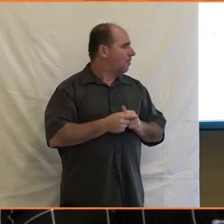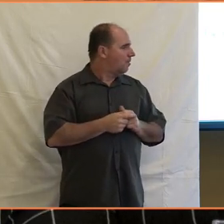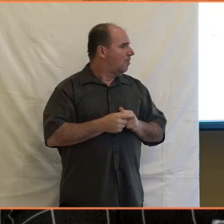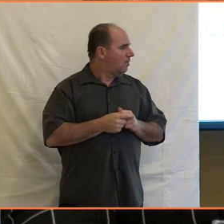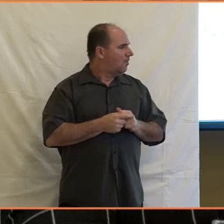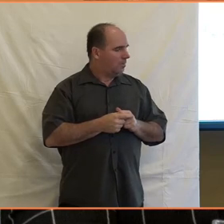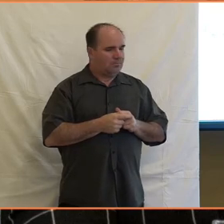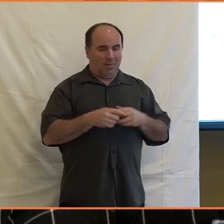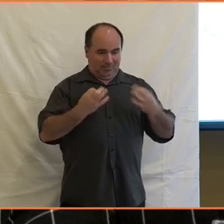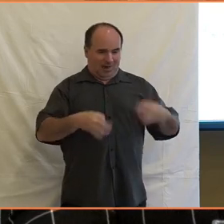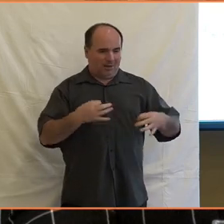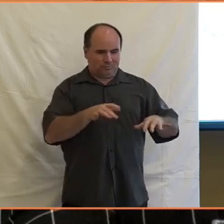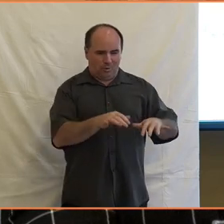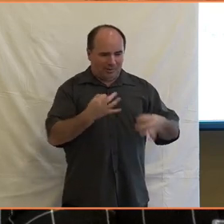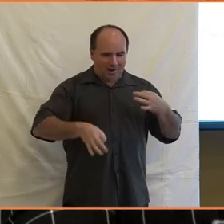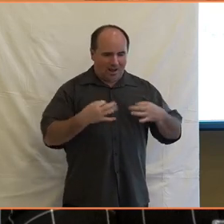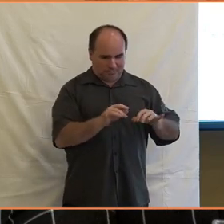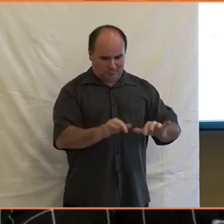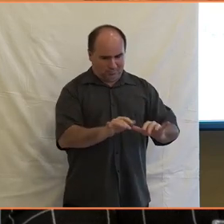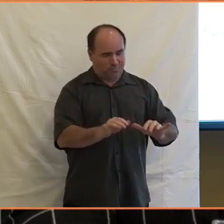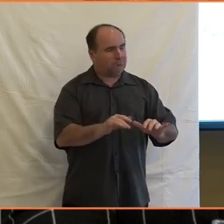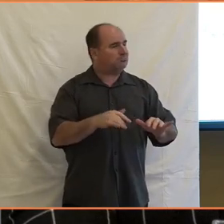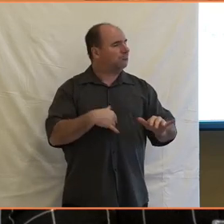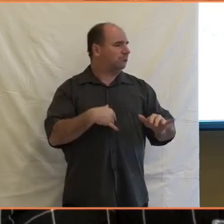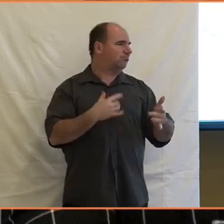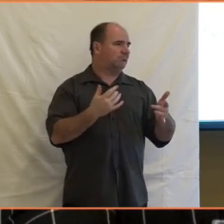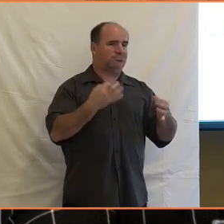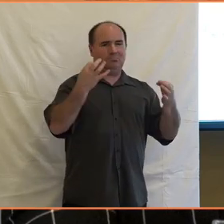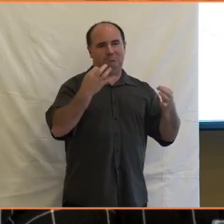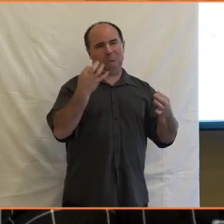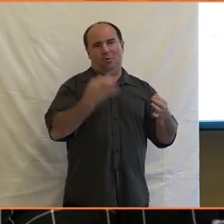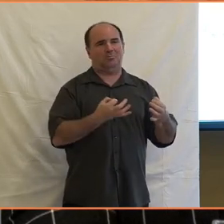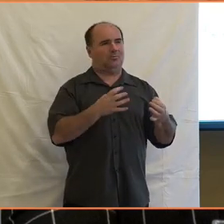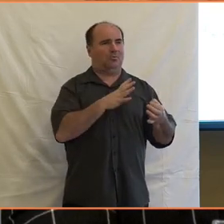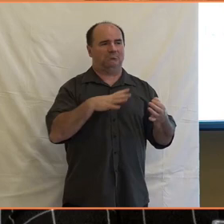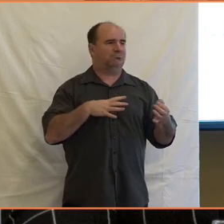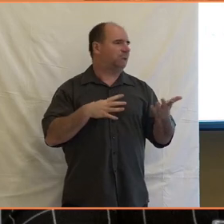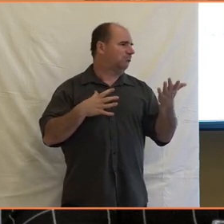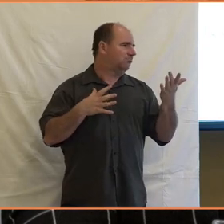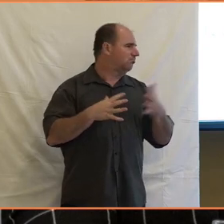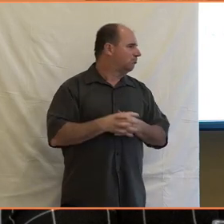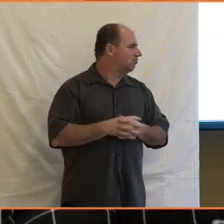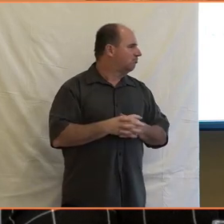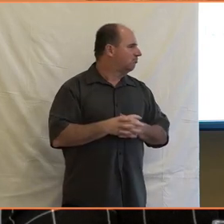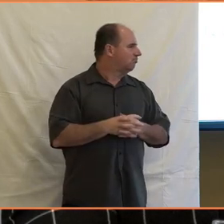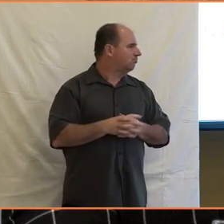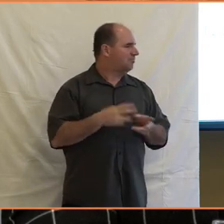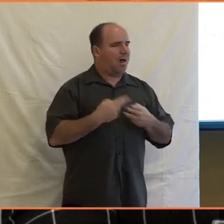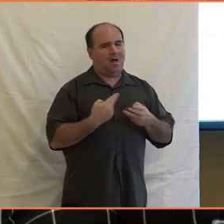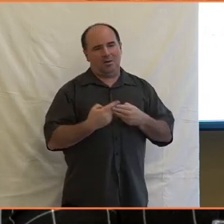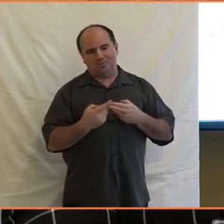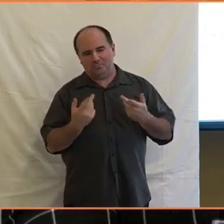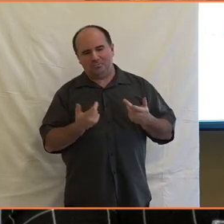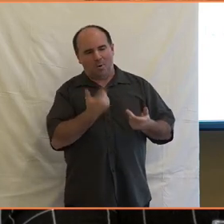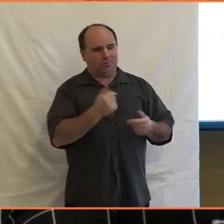prostřednictvím toho nástroje, tak to procento je úplně minimální. Jo, tam se to může pohybovat v závislosti na obtížnosti toho úkolu třeba od